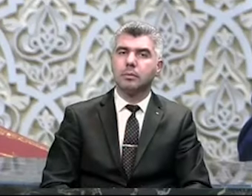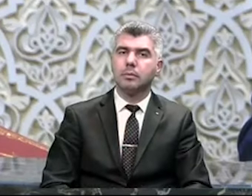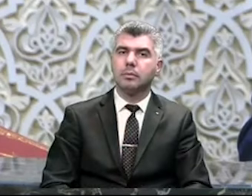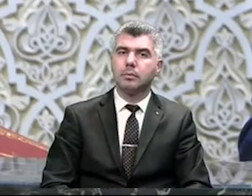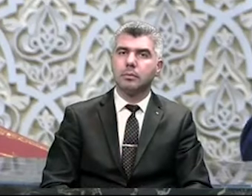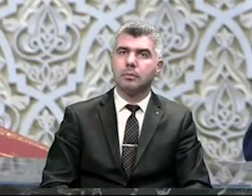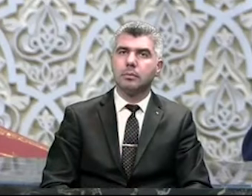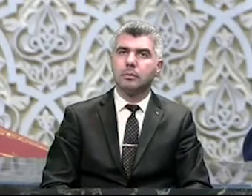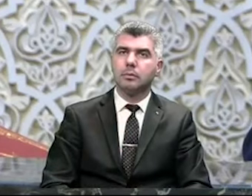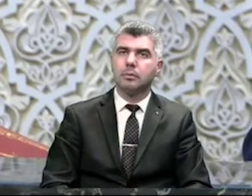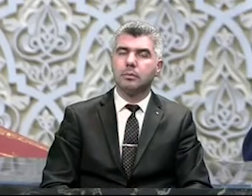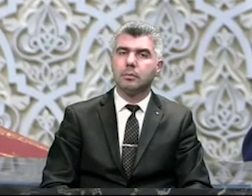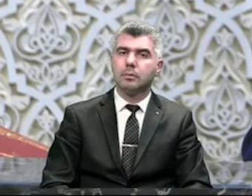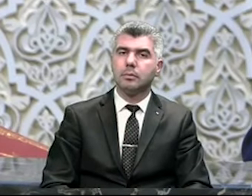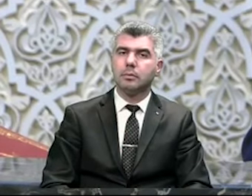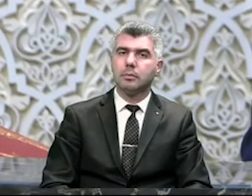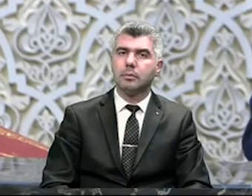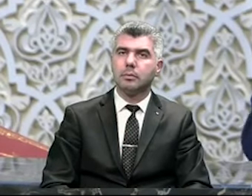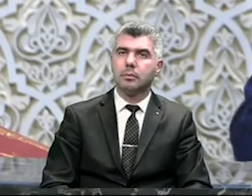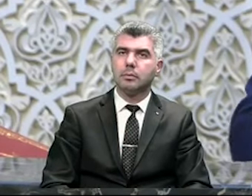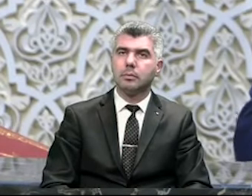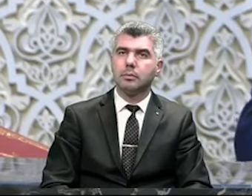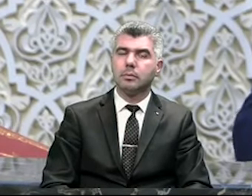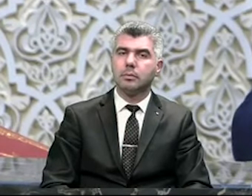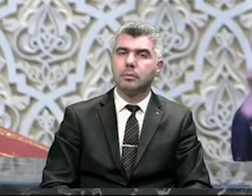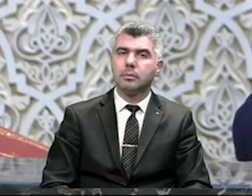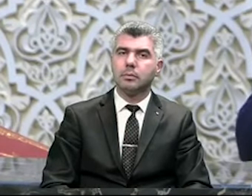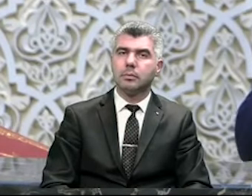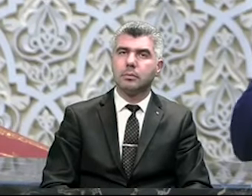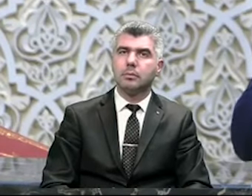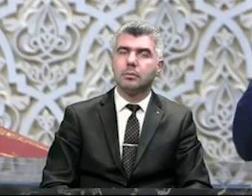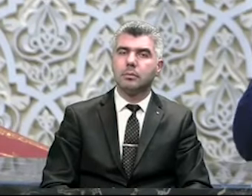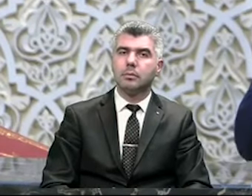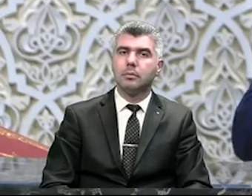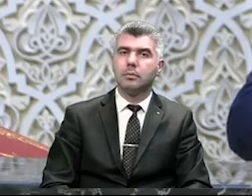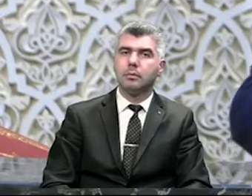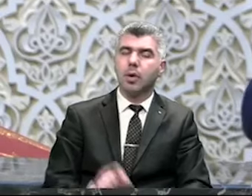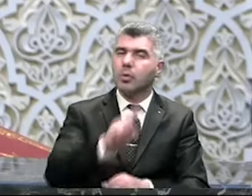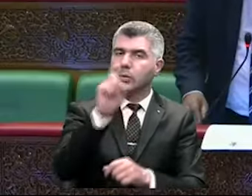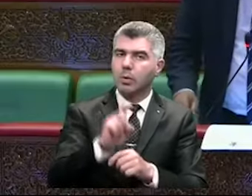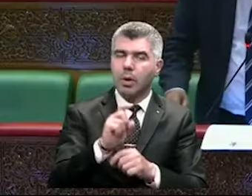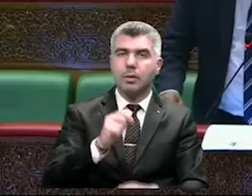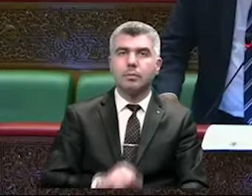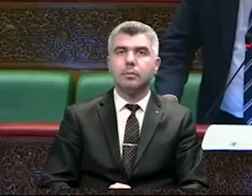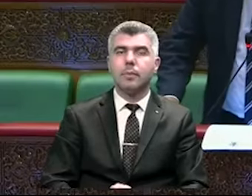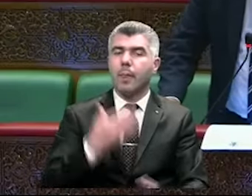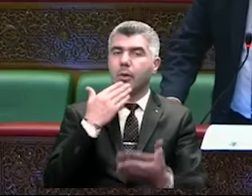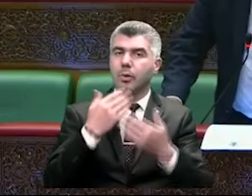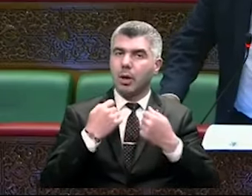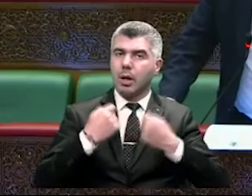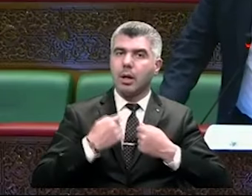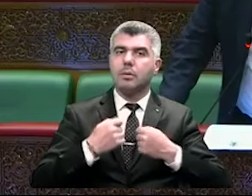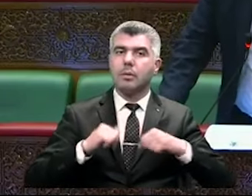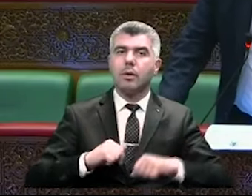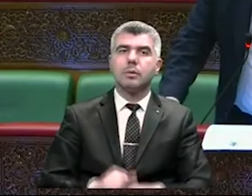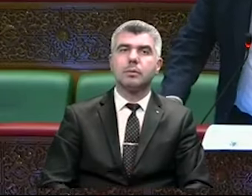يا يا هذا هو تفضلي ام شكرا سيد الرئيس السيد